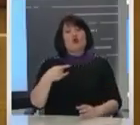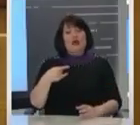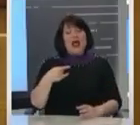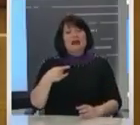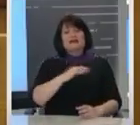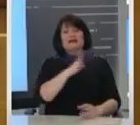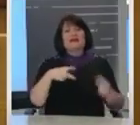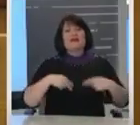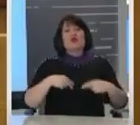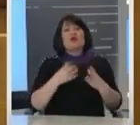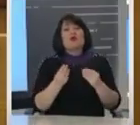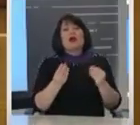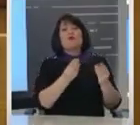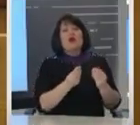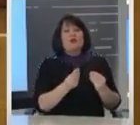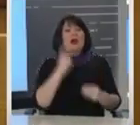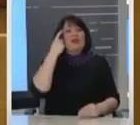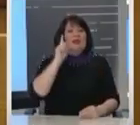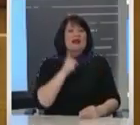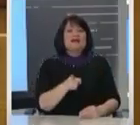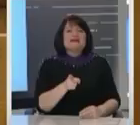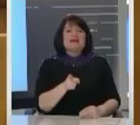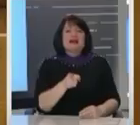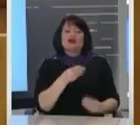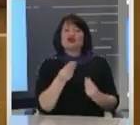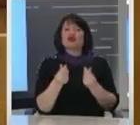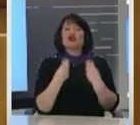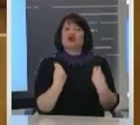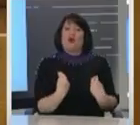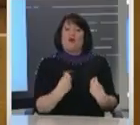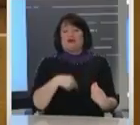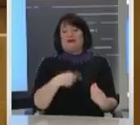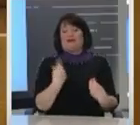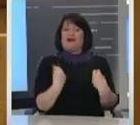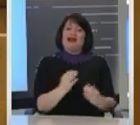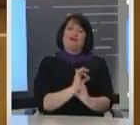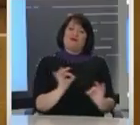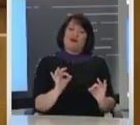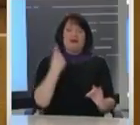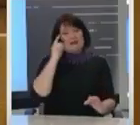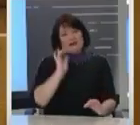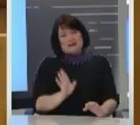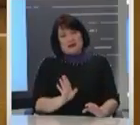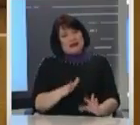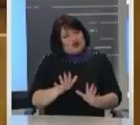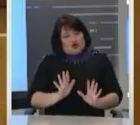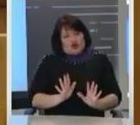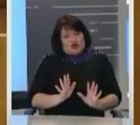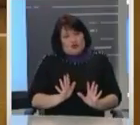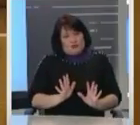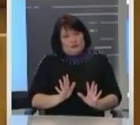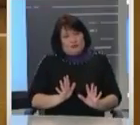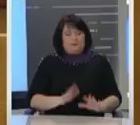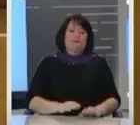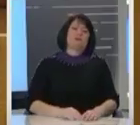στο Υφυπουργείο του, πιθανόν να μην έχει μάθει για το νέο savoir vivre των στελεχών των